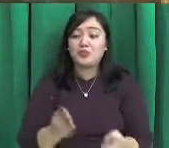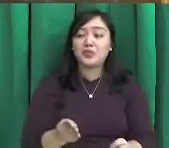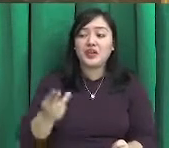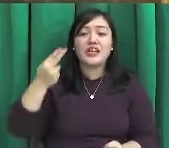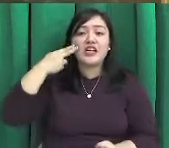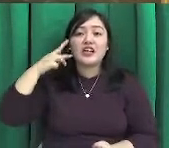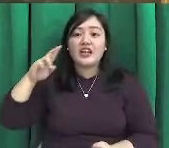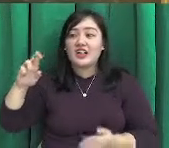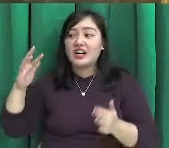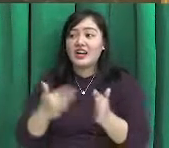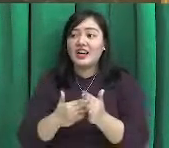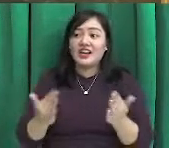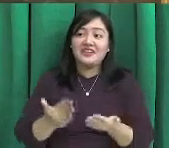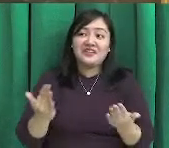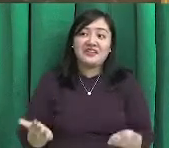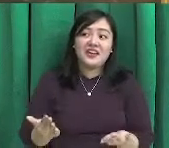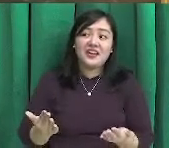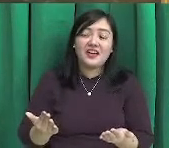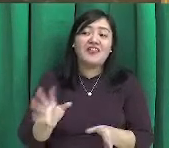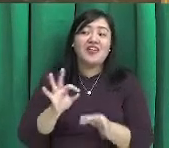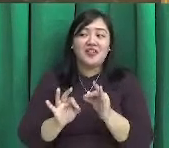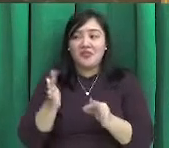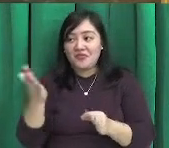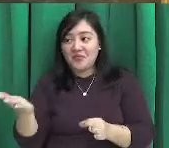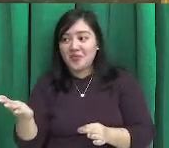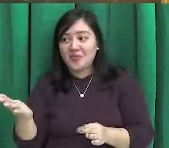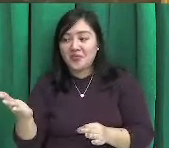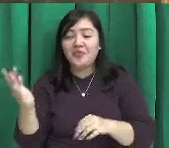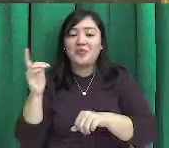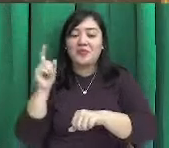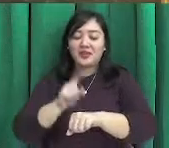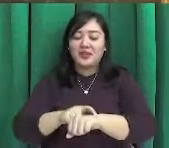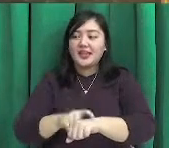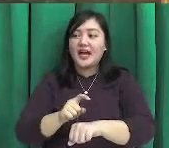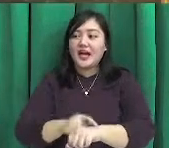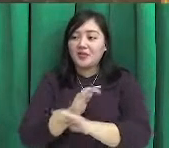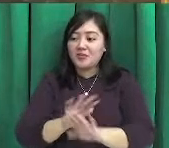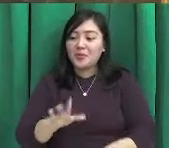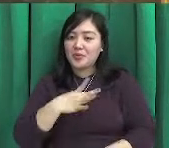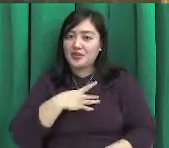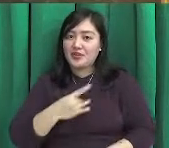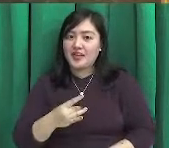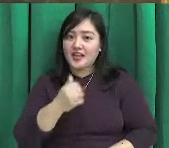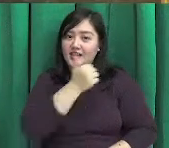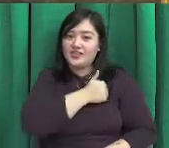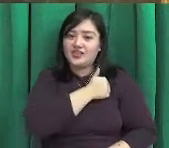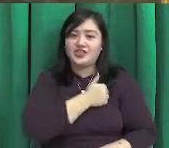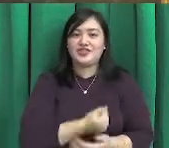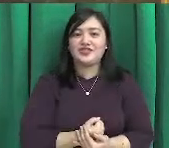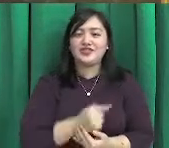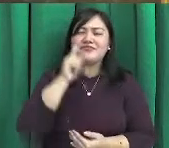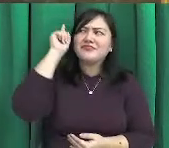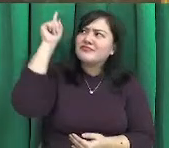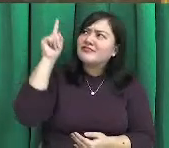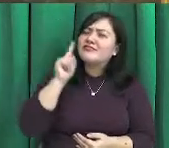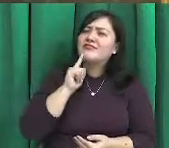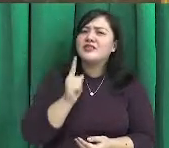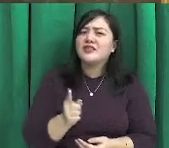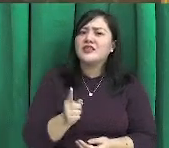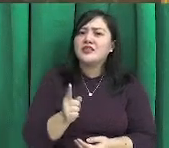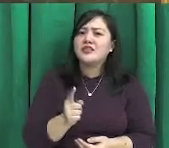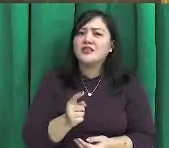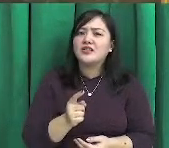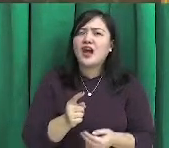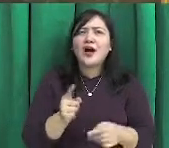ibang sinabi niya na, parang iba yung statement mo nung boyfriend pa kita. Hindi yan yung statement mo noon. Sabi ko,